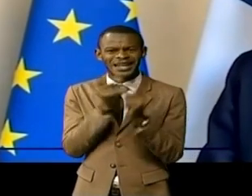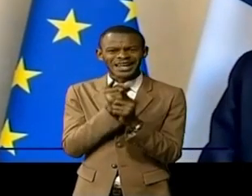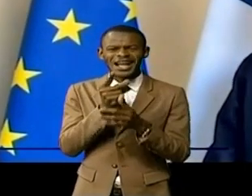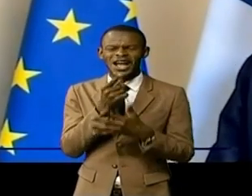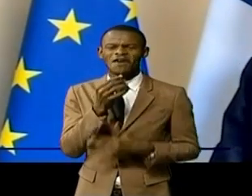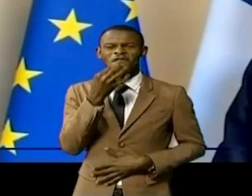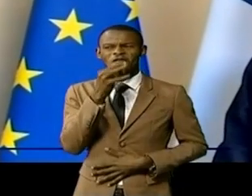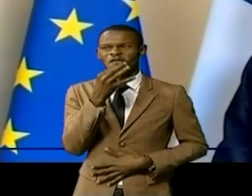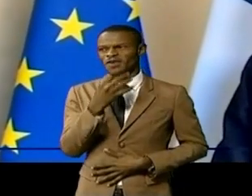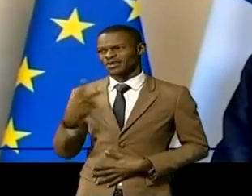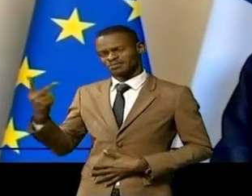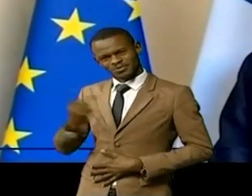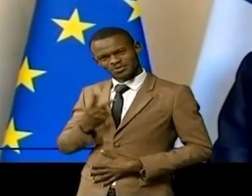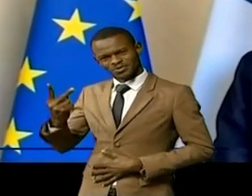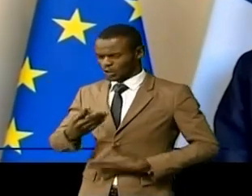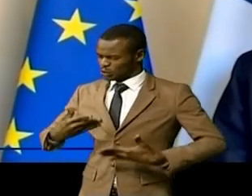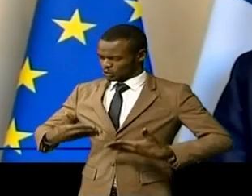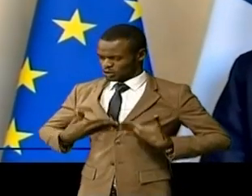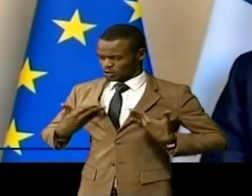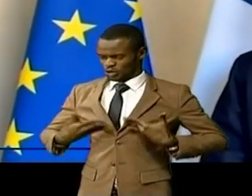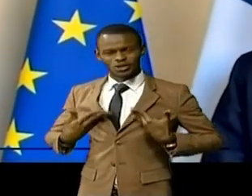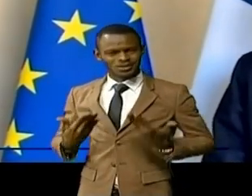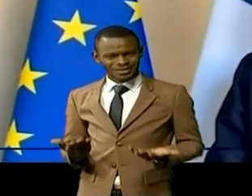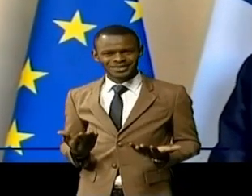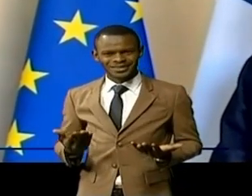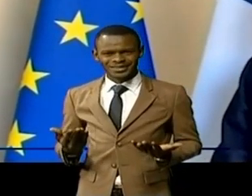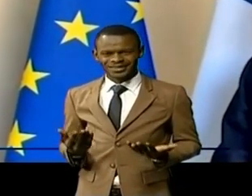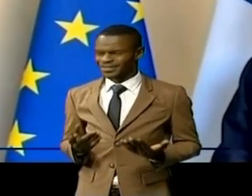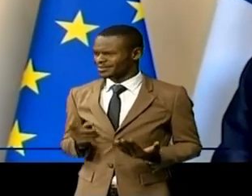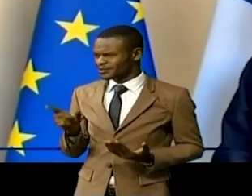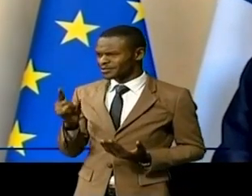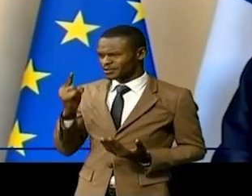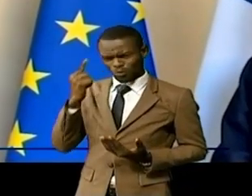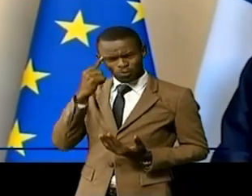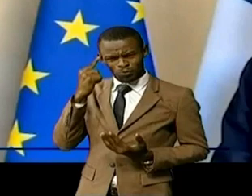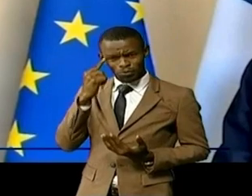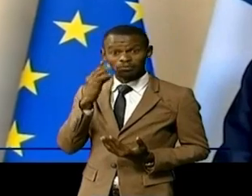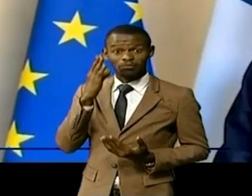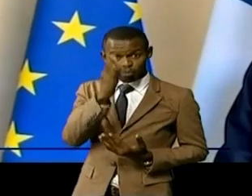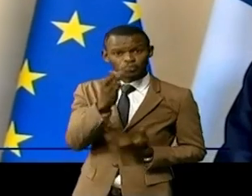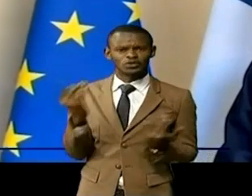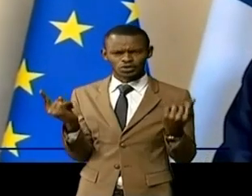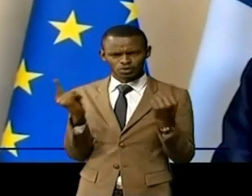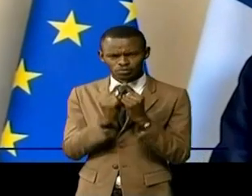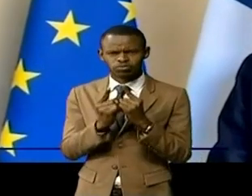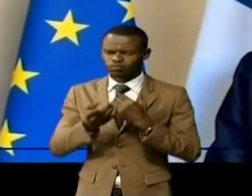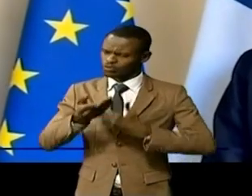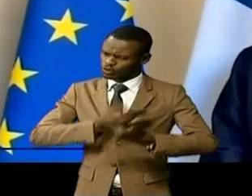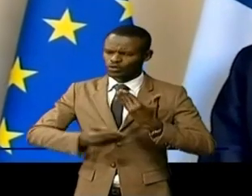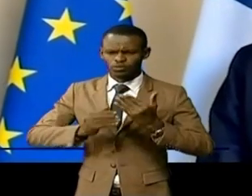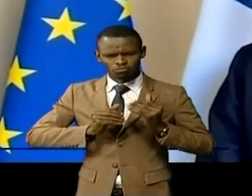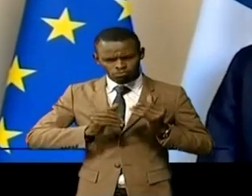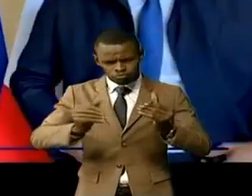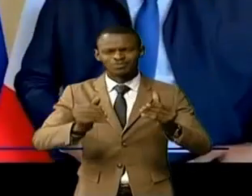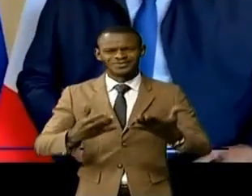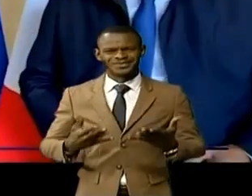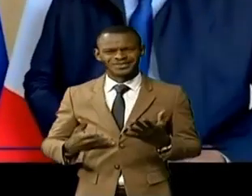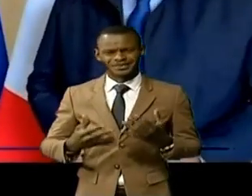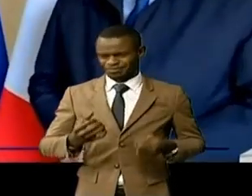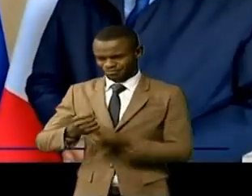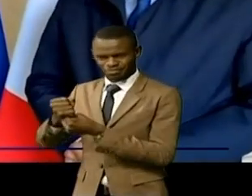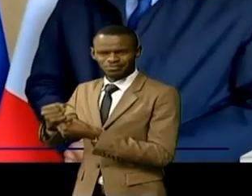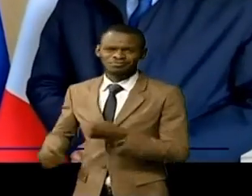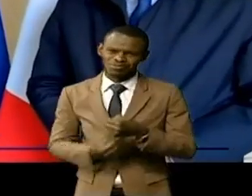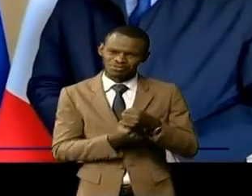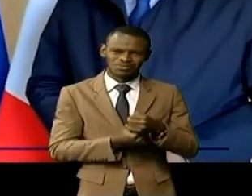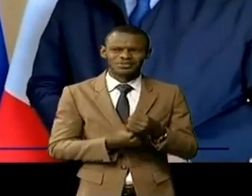cet échange, que cette rencontre ait eu lieu. Et je pense que c'est aussi une promesse pour la suite et pour d'autres échanges et un travail main dans la main. Voilà. Et j'espère vraiment